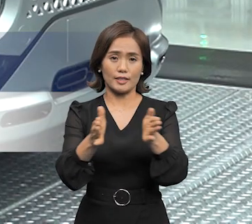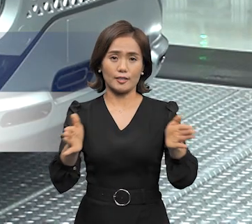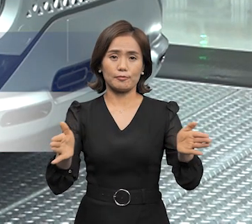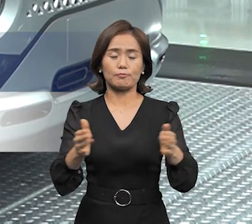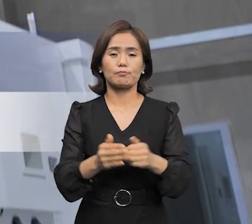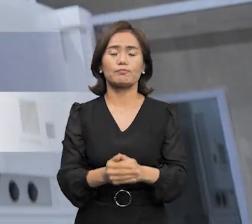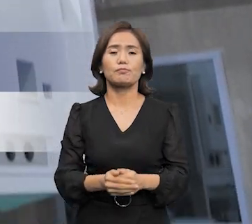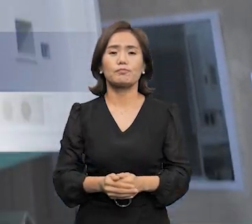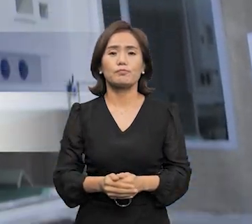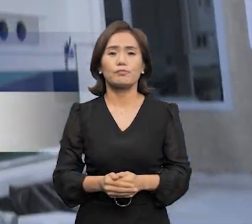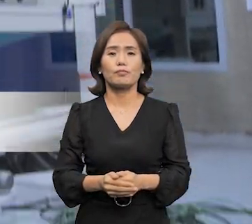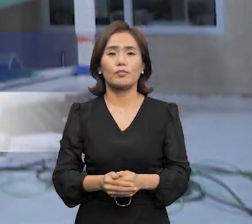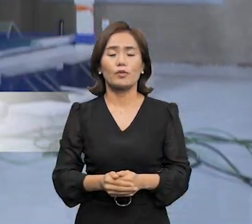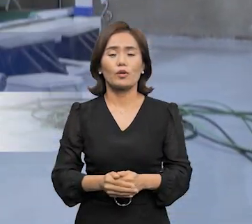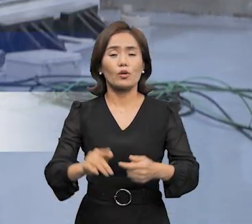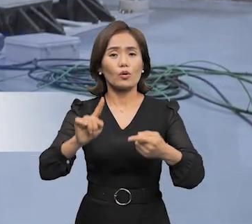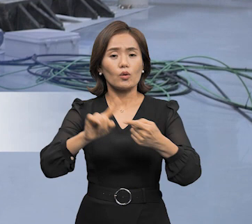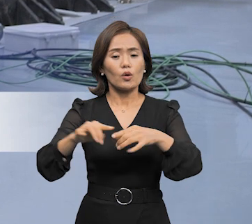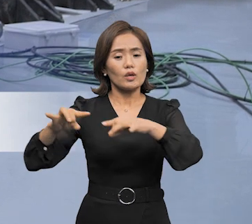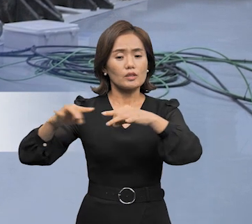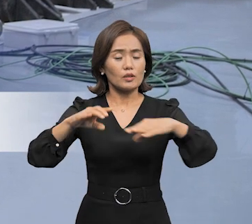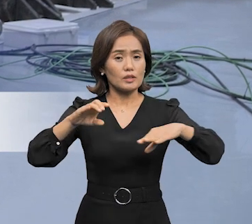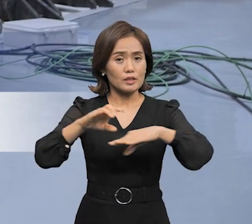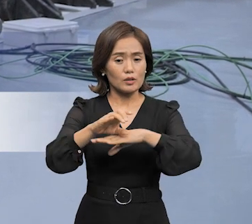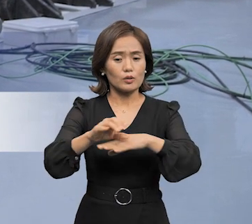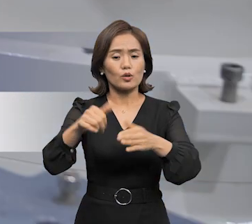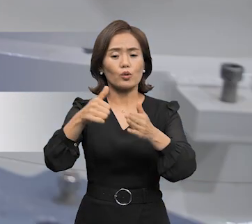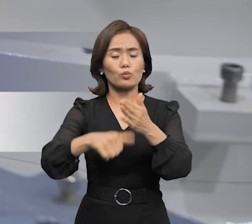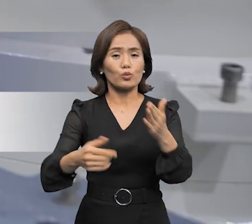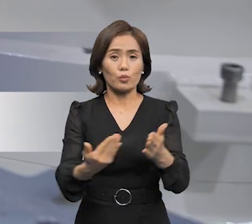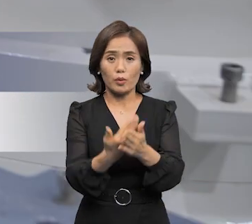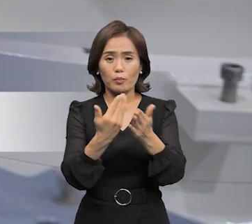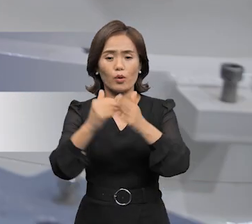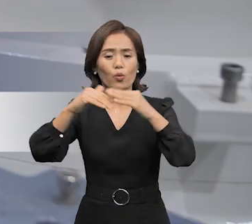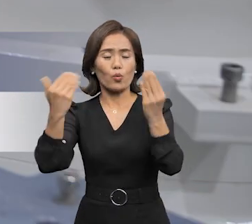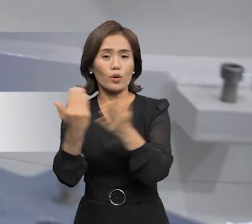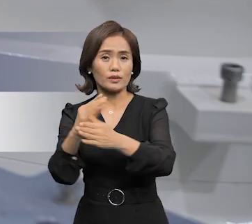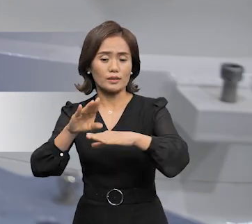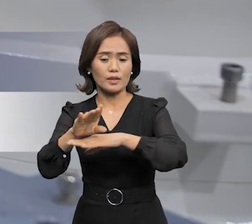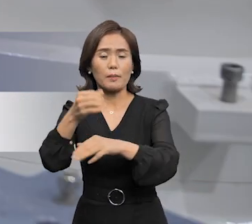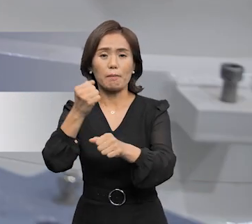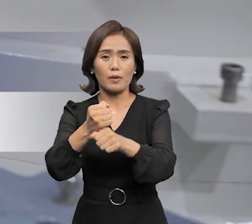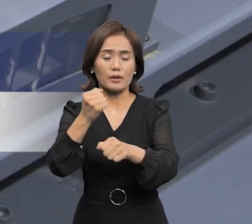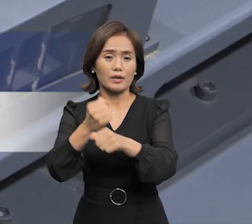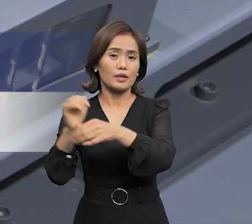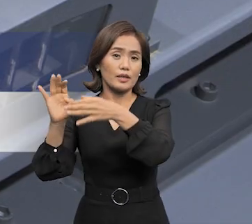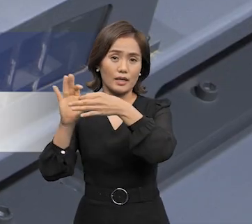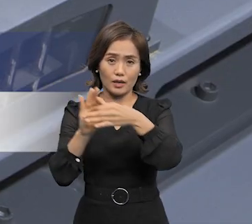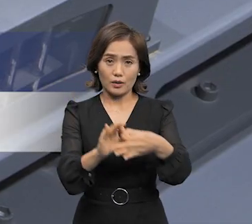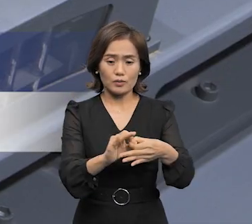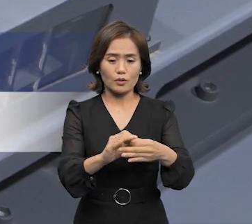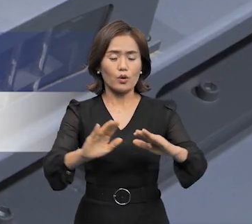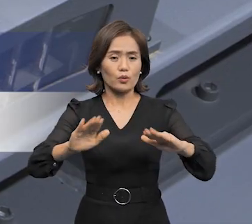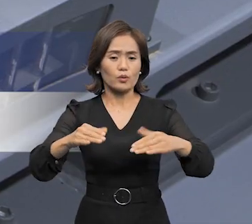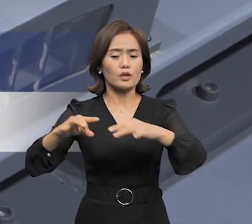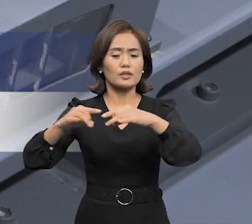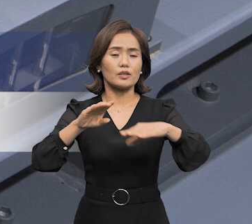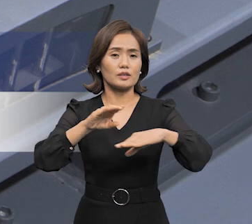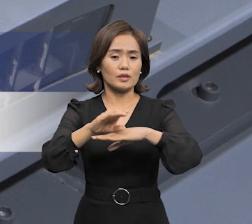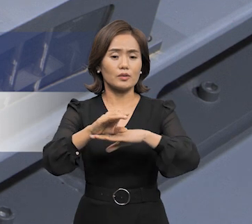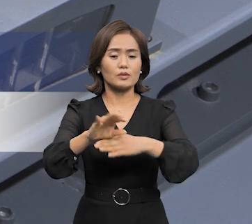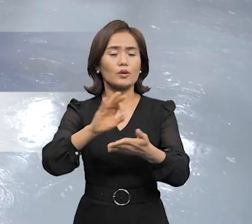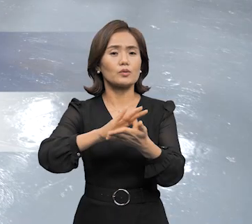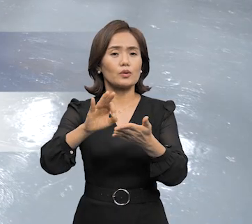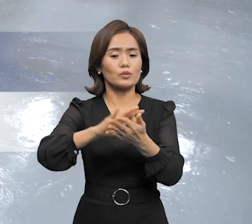추진합니다. 이를 통해 전기자동차 부품 개발부터 완성차 생산까지 이어지는 경형 전기차